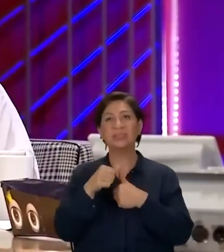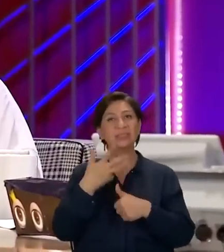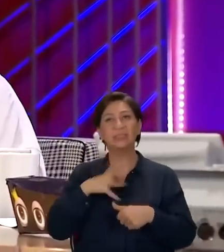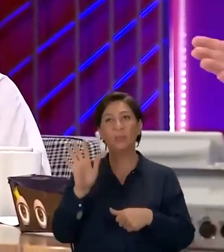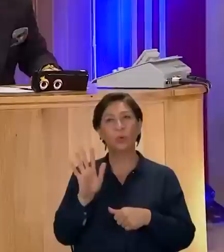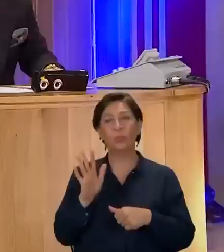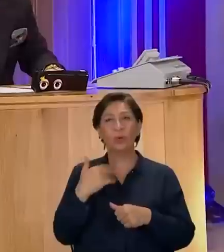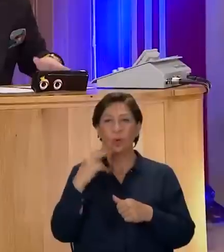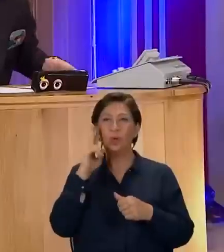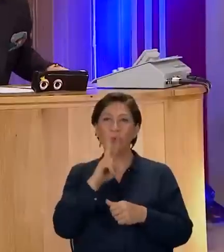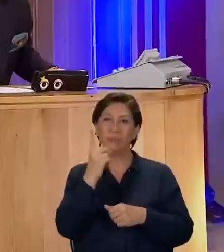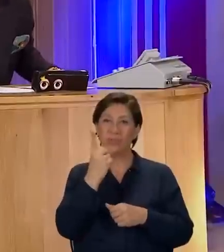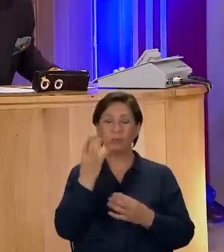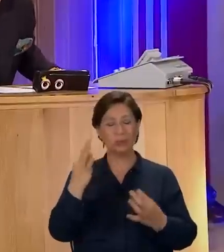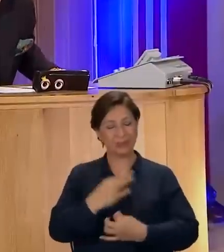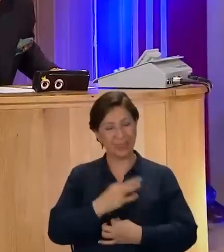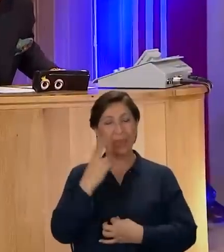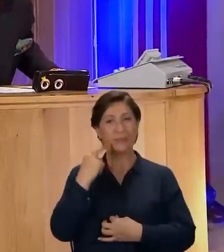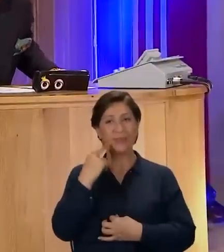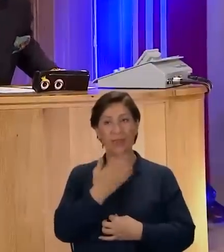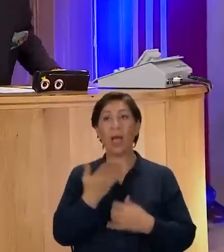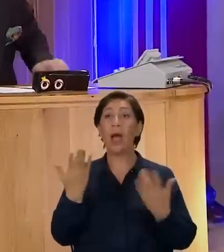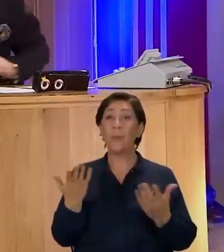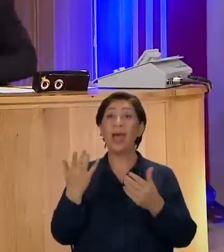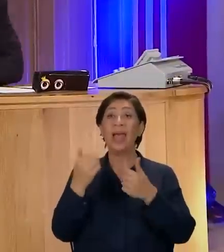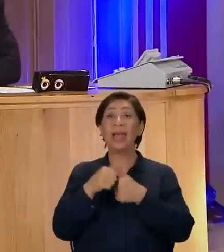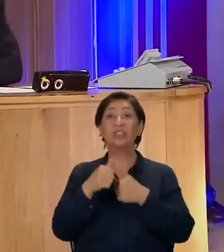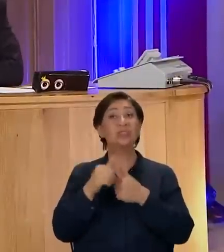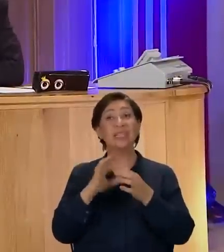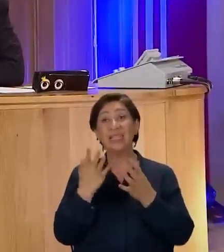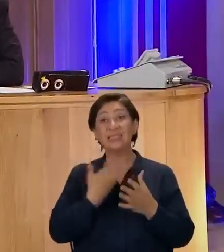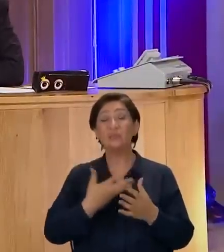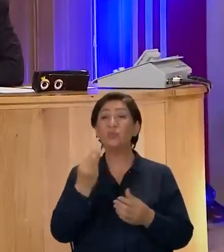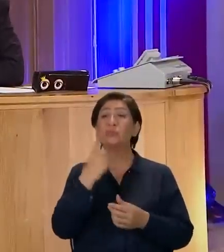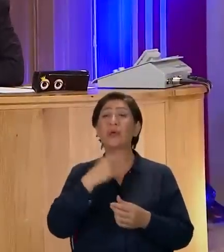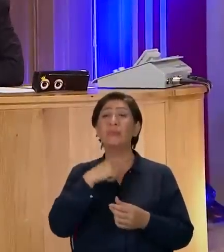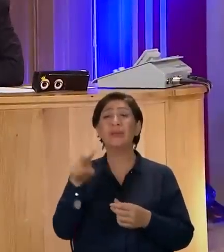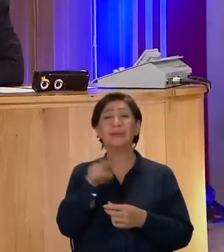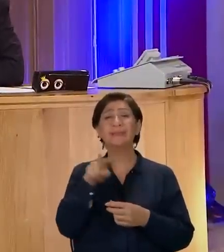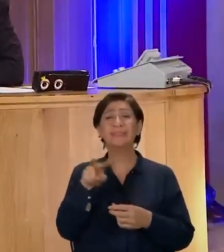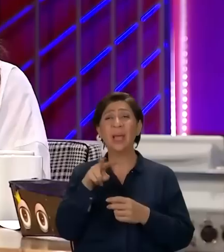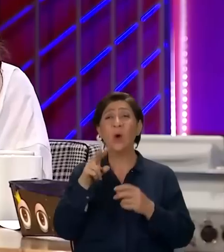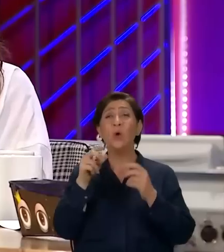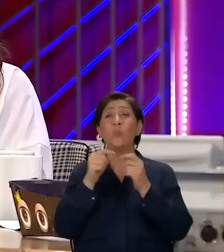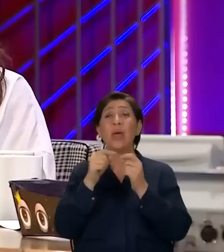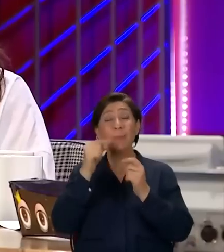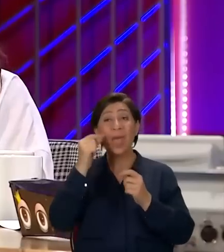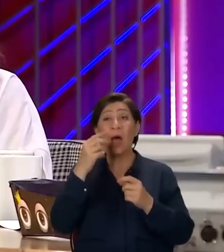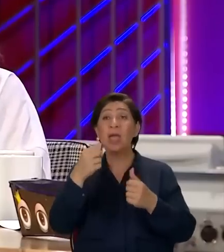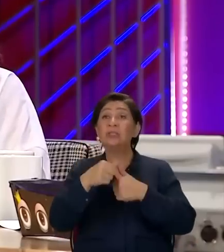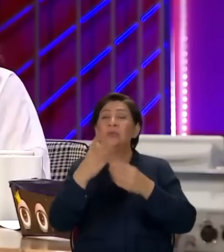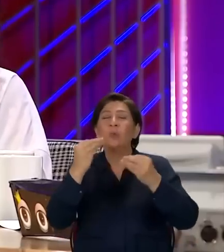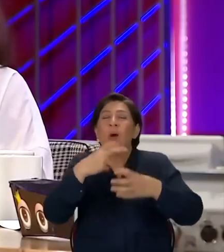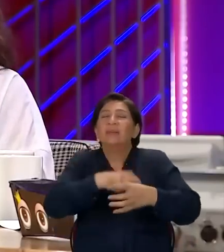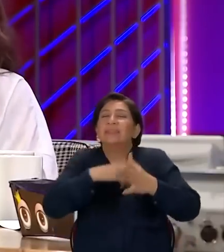sevmiyorum. Yani gördüm bir kere, çok saygıdeğer bir hanım. Ama eşini niye seviyorsun? Çok tatlılar ve Bülent Bey o kadar aşık ki eşine.